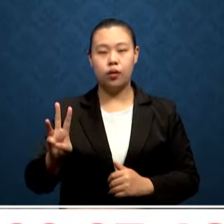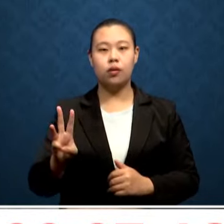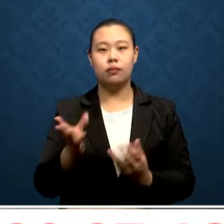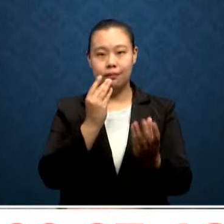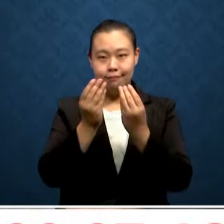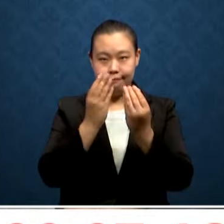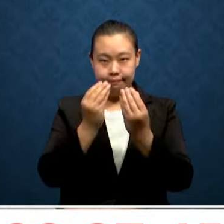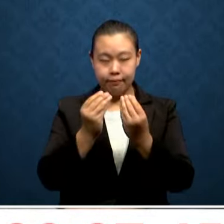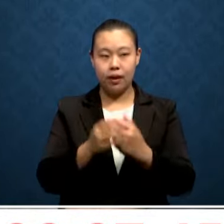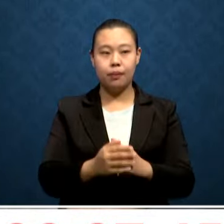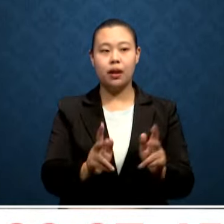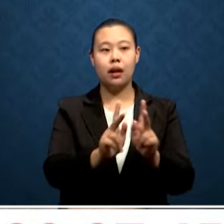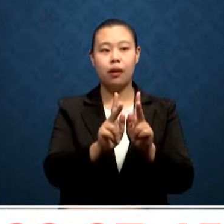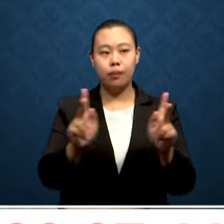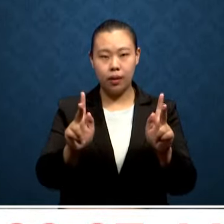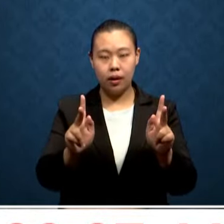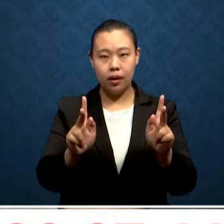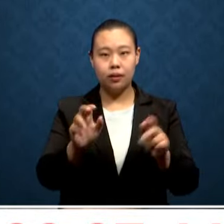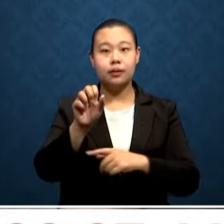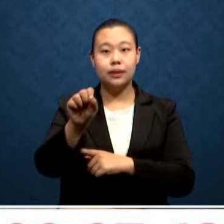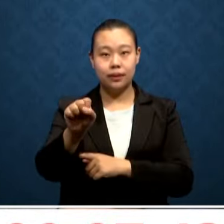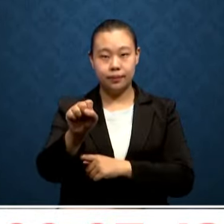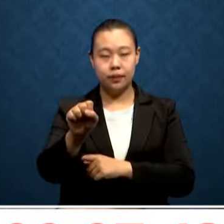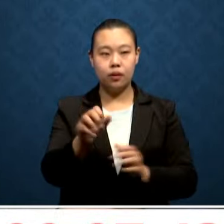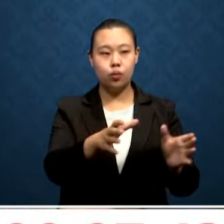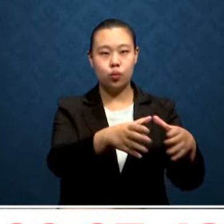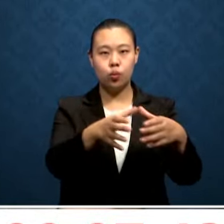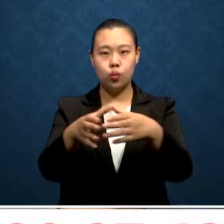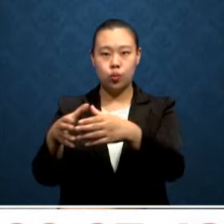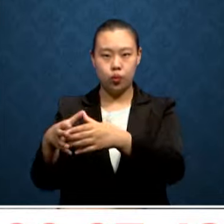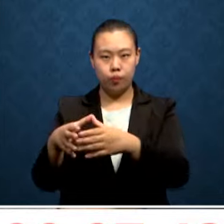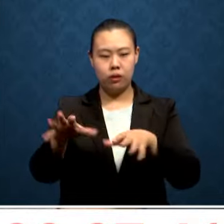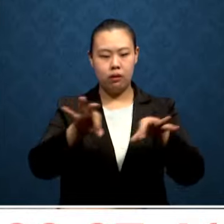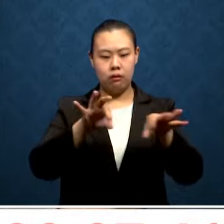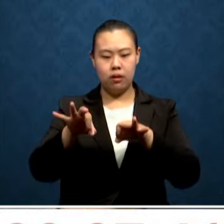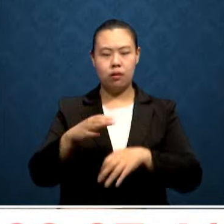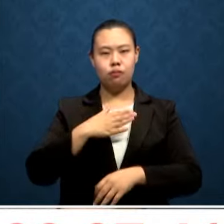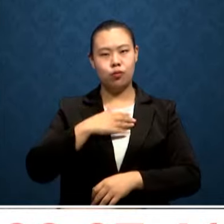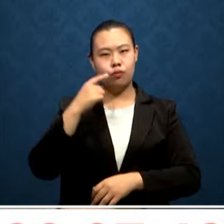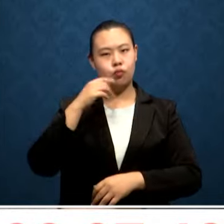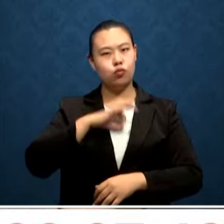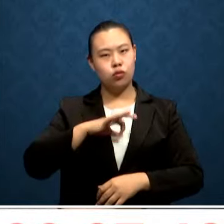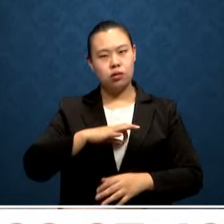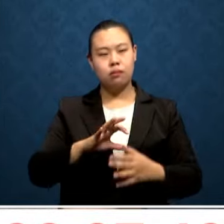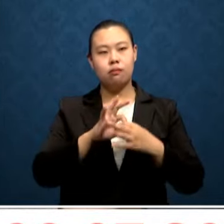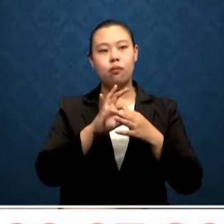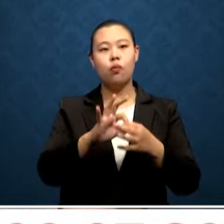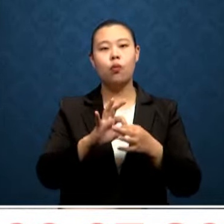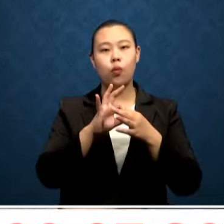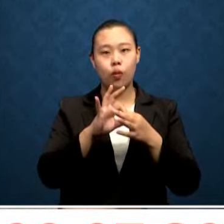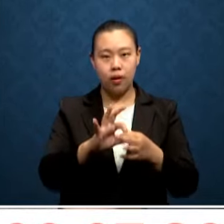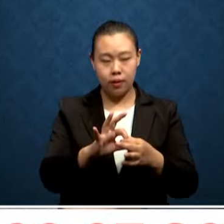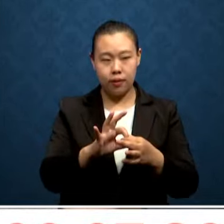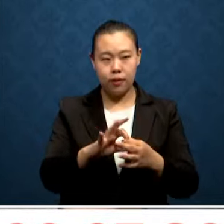ที่เราเลือกเป็นกรรมการสามัญนั้นนะครับผมก็เป็นห่วงนะครับว่าอย่าง